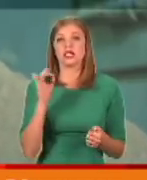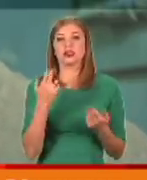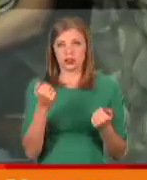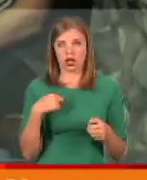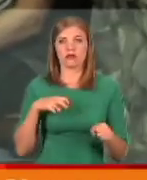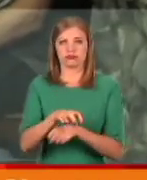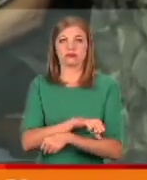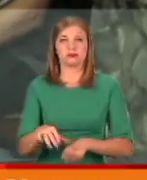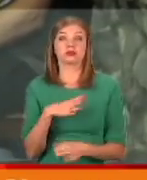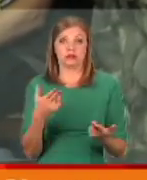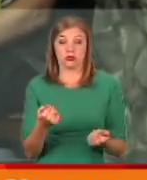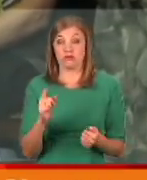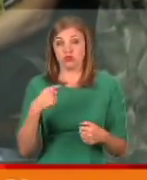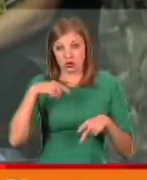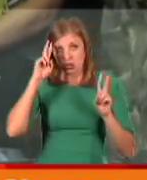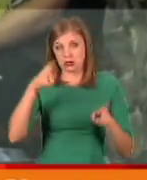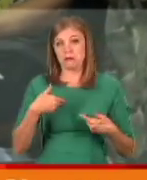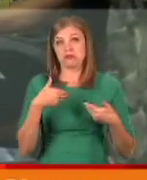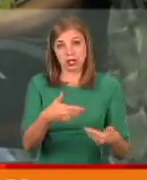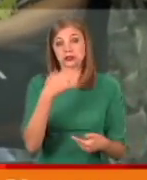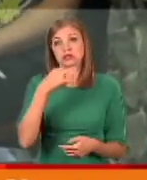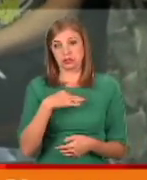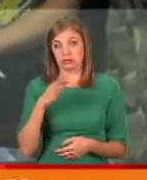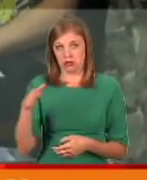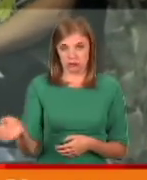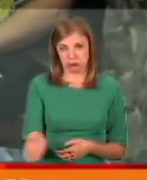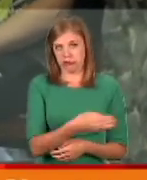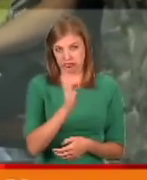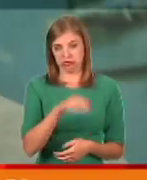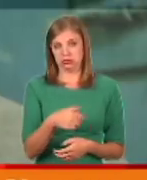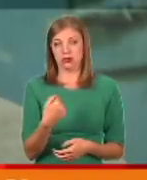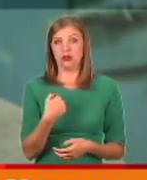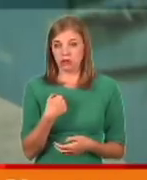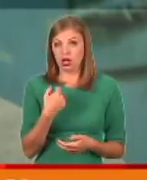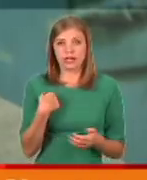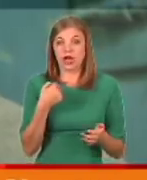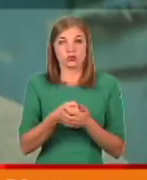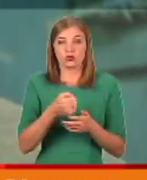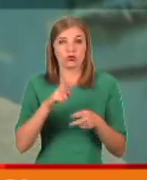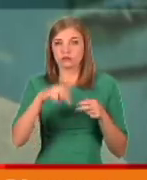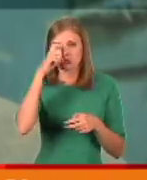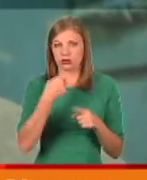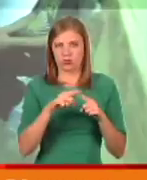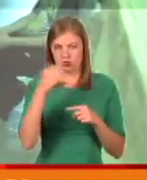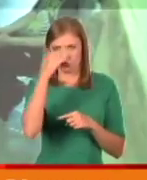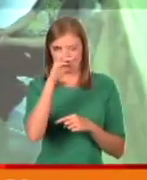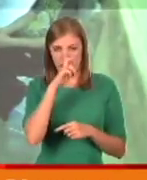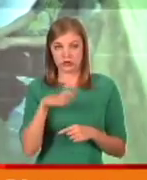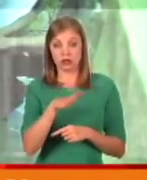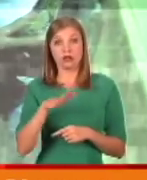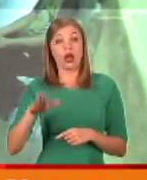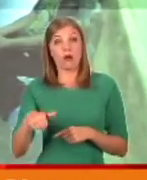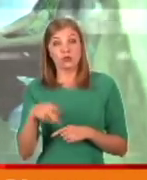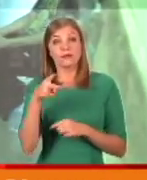пересечение границы. Потому что, ну, я не знал. Меня пригласили, мне сказали проезжать через Зварино. Я как бы, я до конца не понимал, что это другая страна. А потом